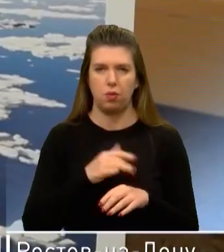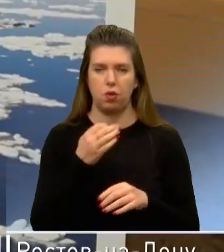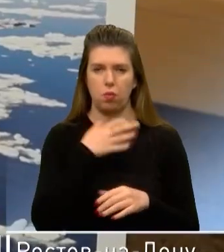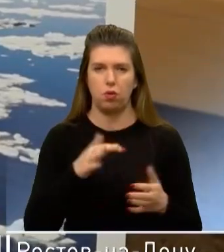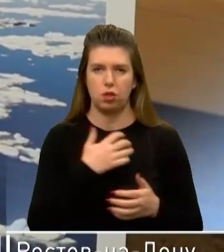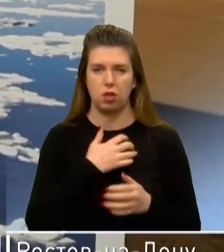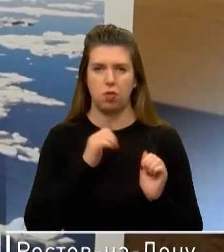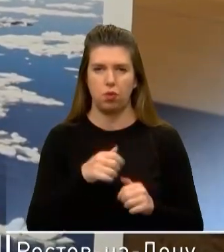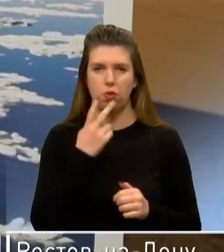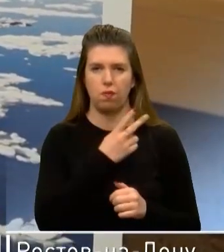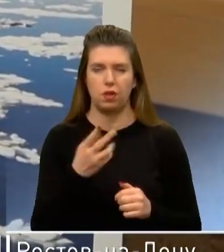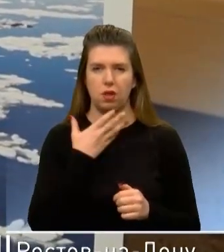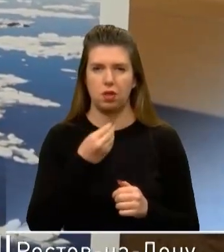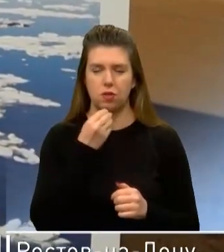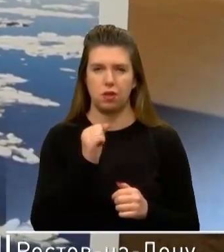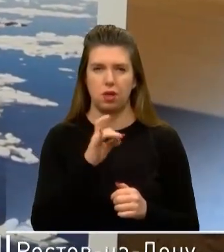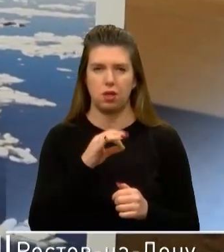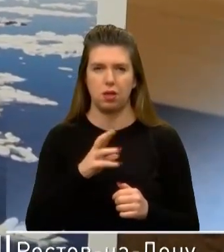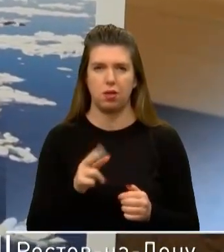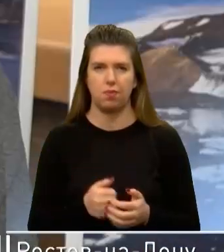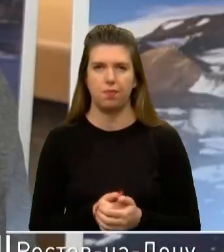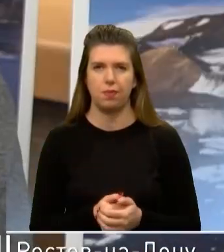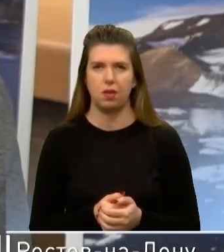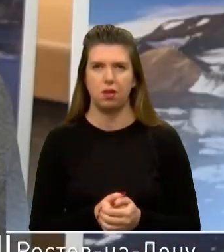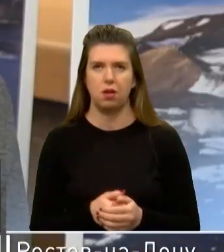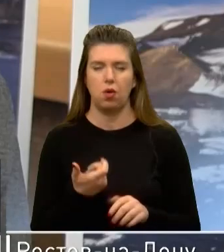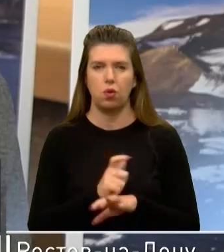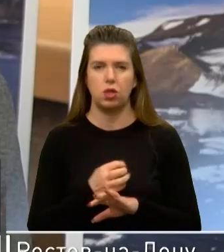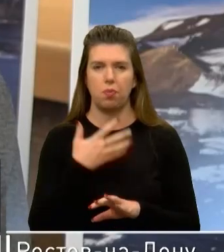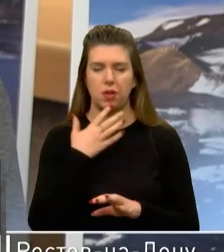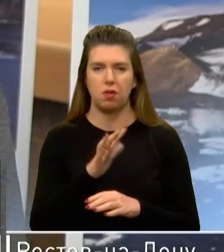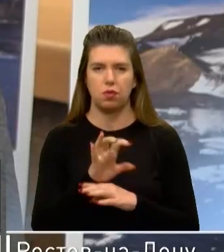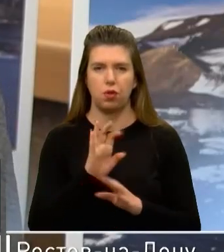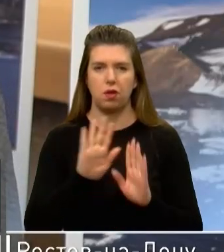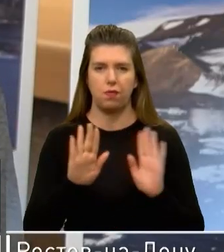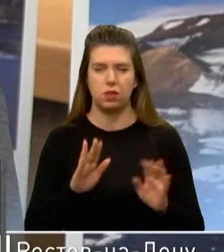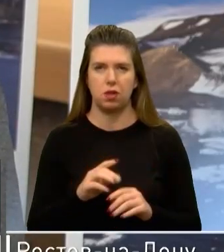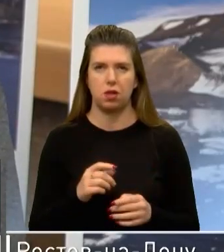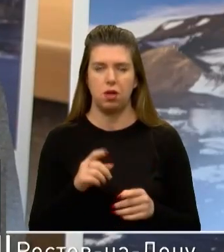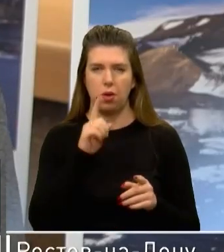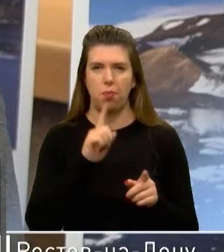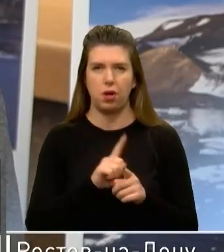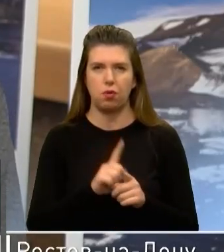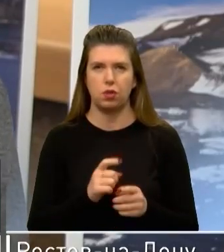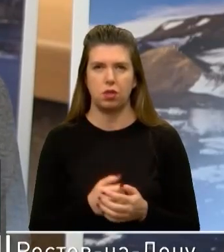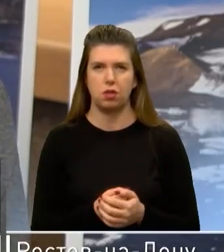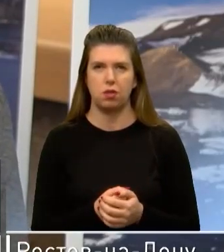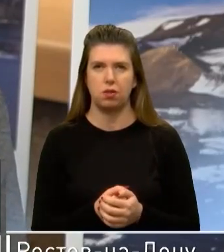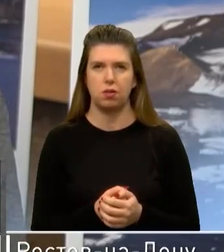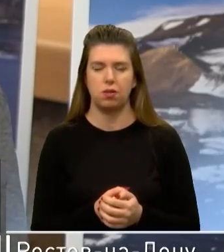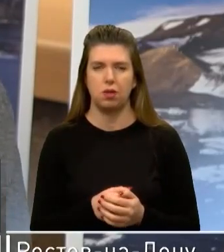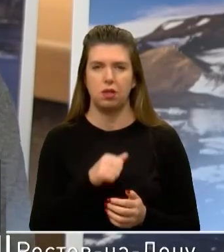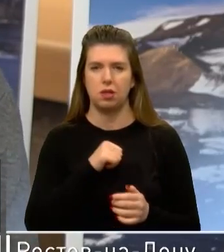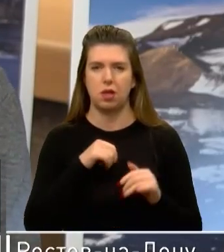любой желающий может увидеть красоты Арктики мне очень сильно понравилась эта выставка потому что она показывает то насколько на